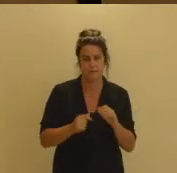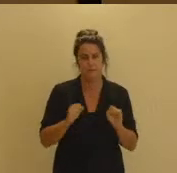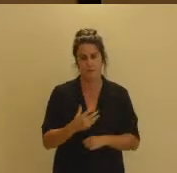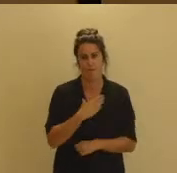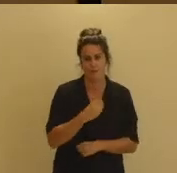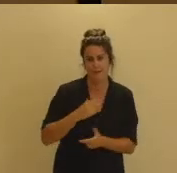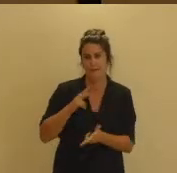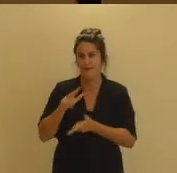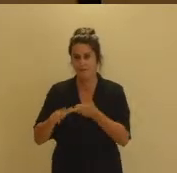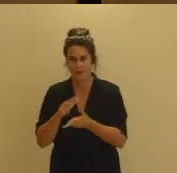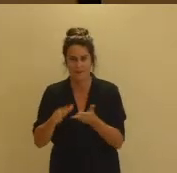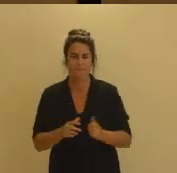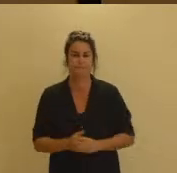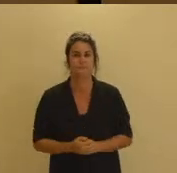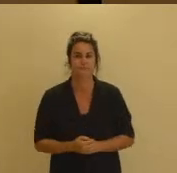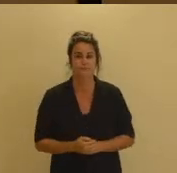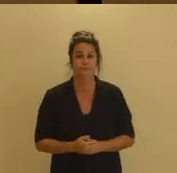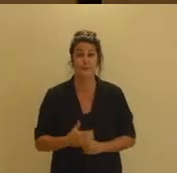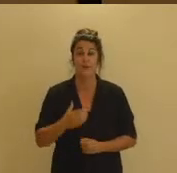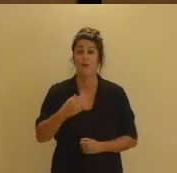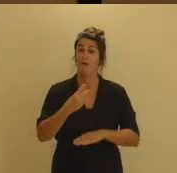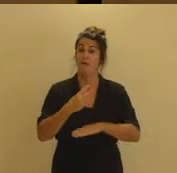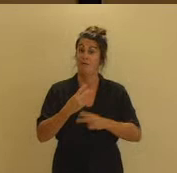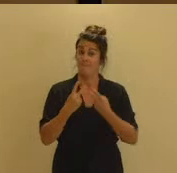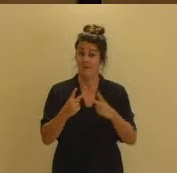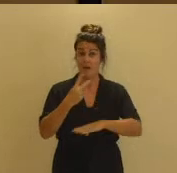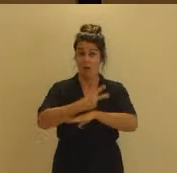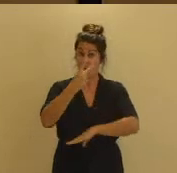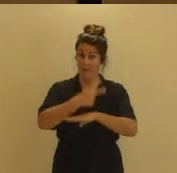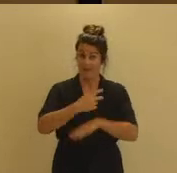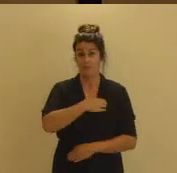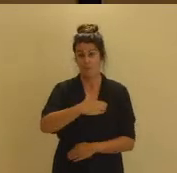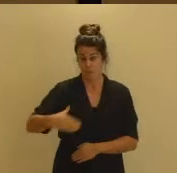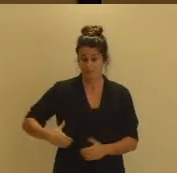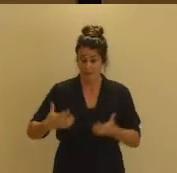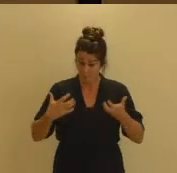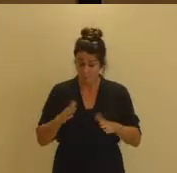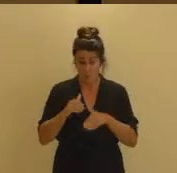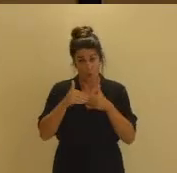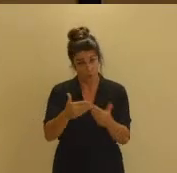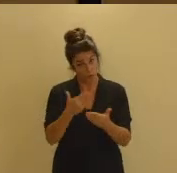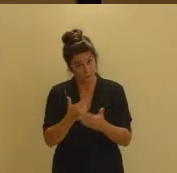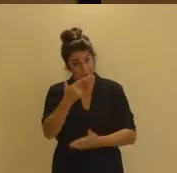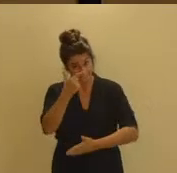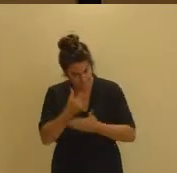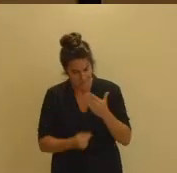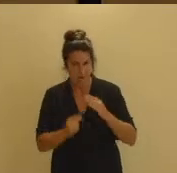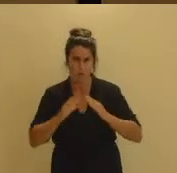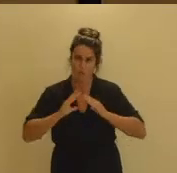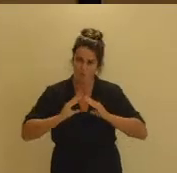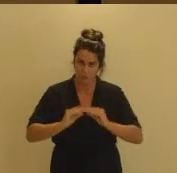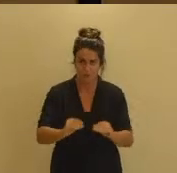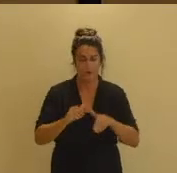le fera également. La volonté de la municipalité d'Hendaye est que cette règle continue à s'appliquer.